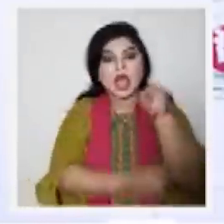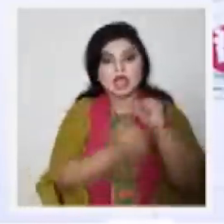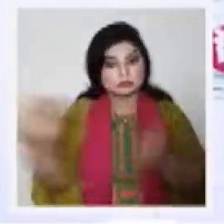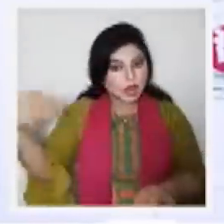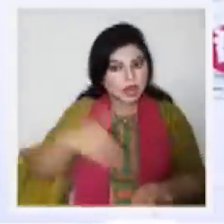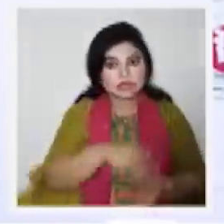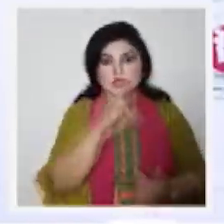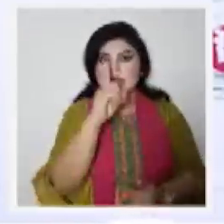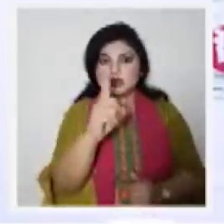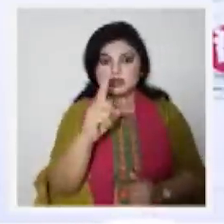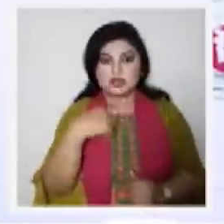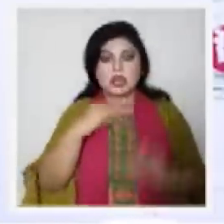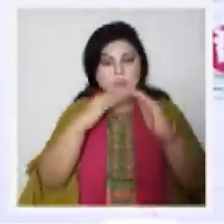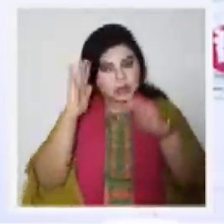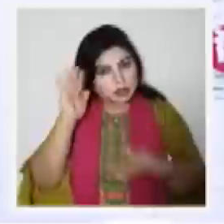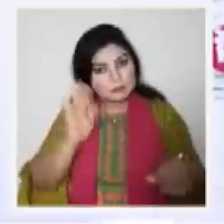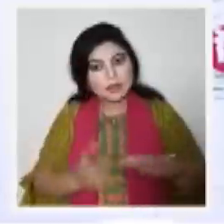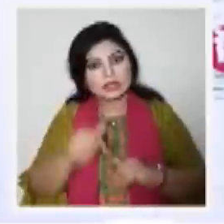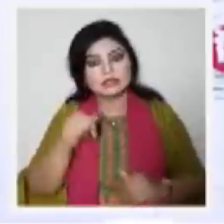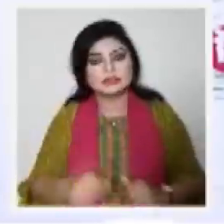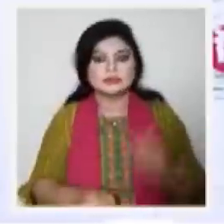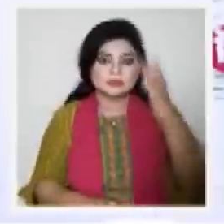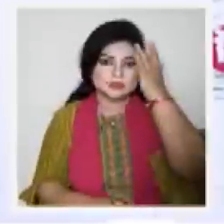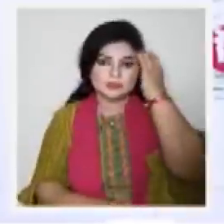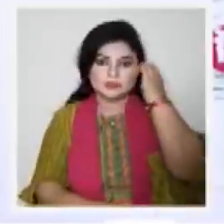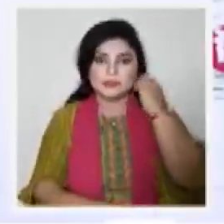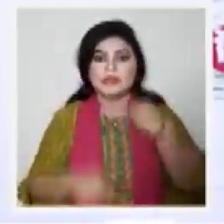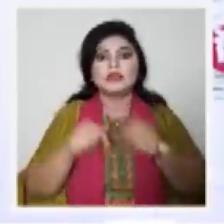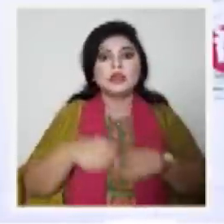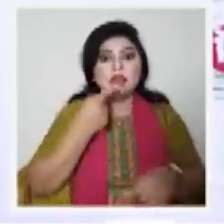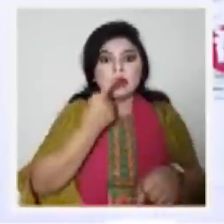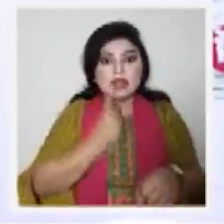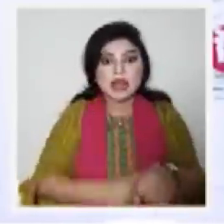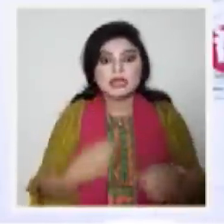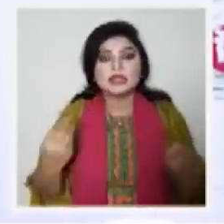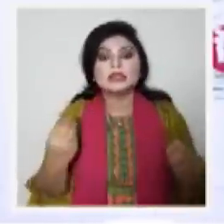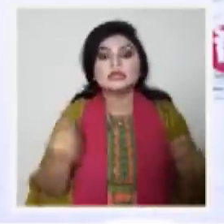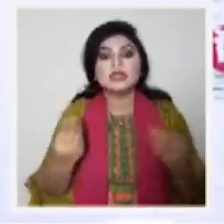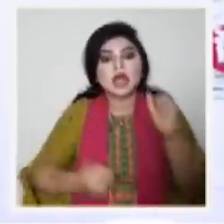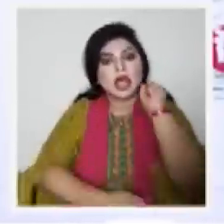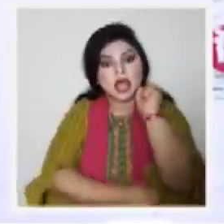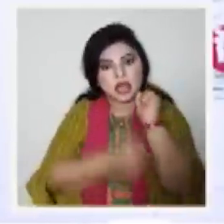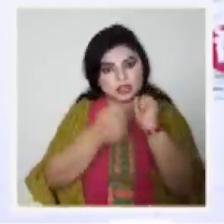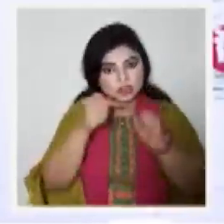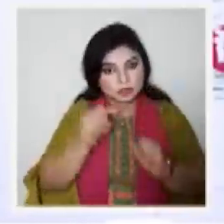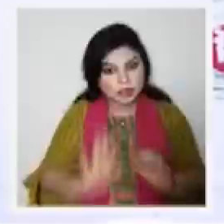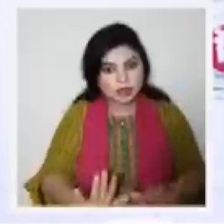24 ঘন্টায় হাসপাতালে মৃত্যুবরণ করেছেন 34 জন, বাড়িতে 3 জন এবং মৃত অবস্থায় হাসপাতালে এসেছেন 1 জন।